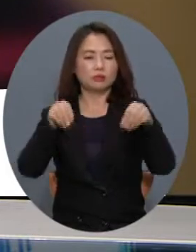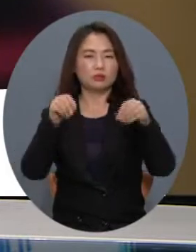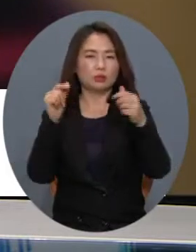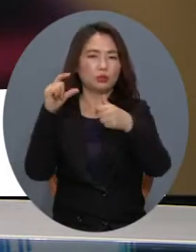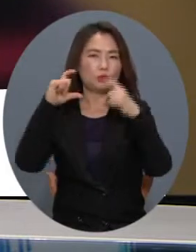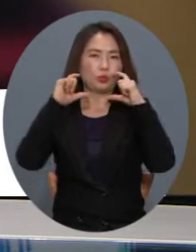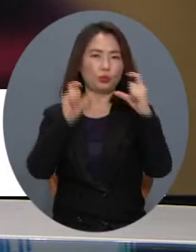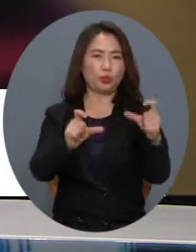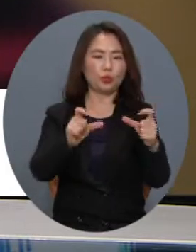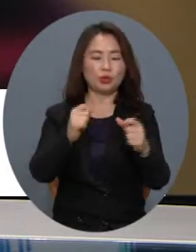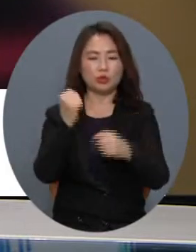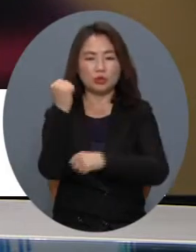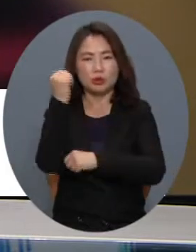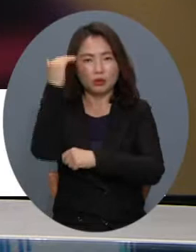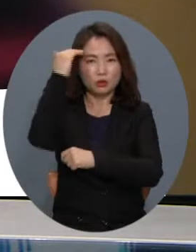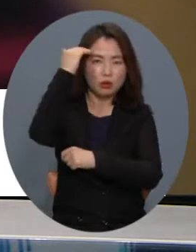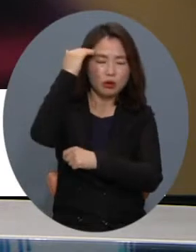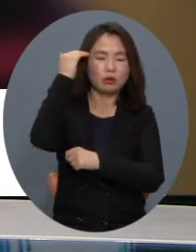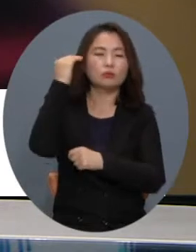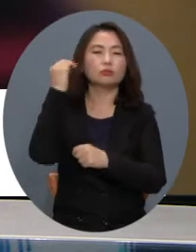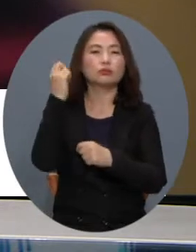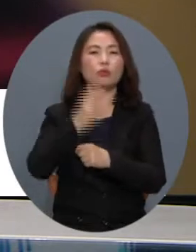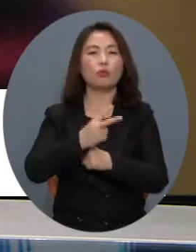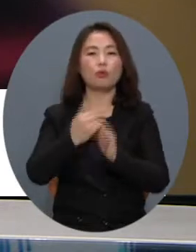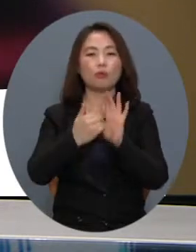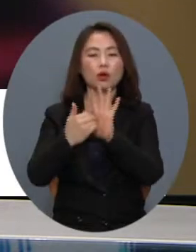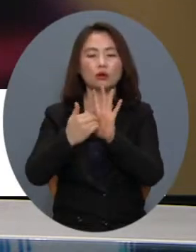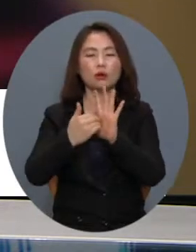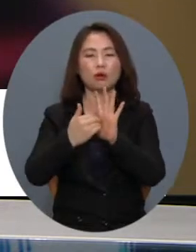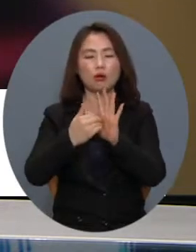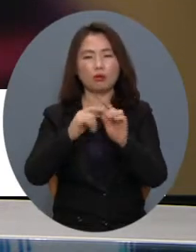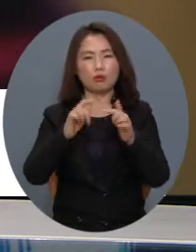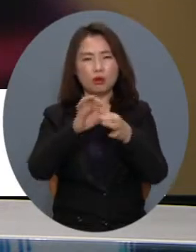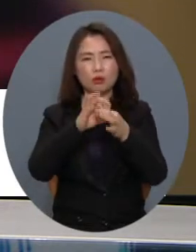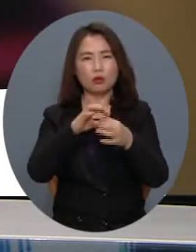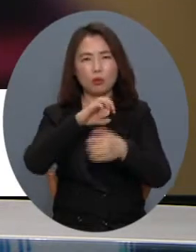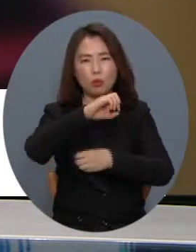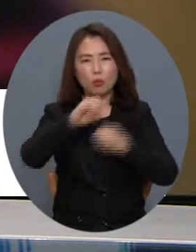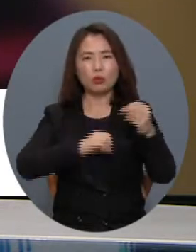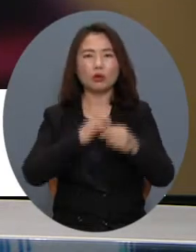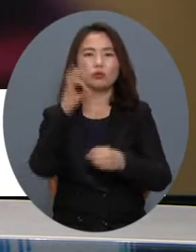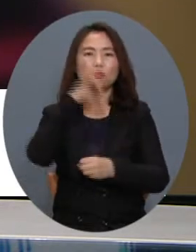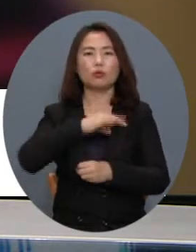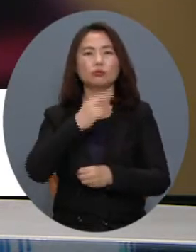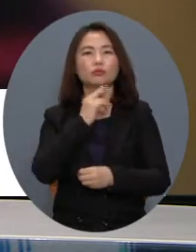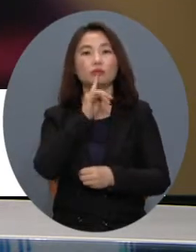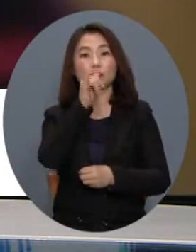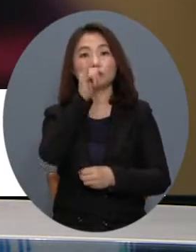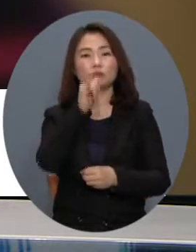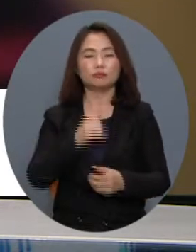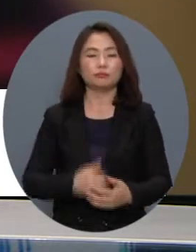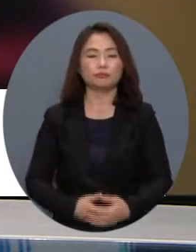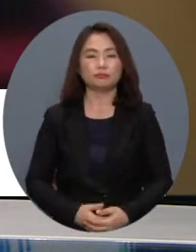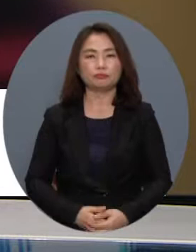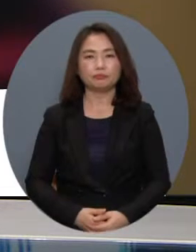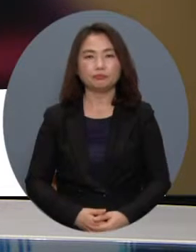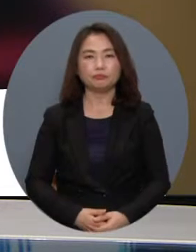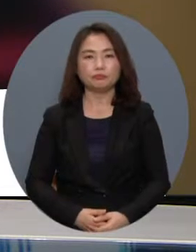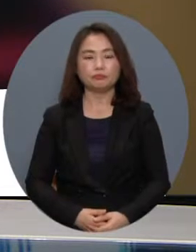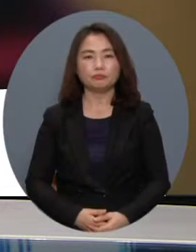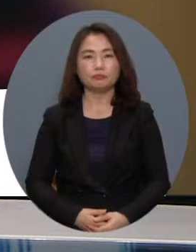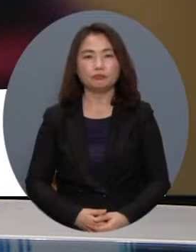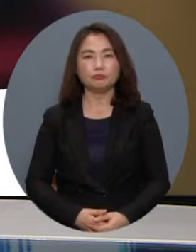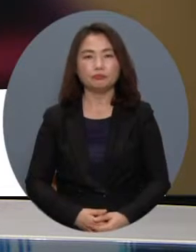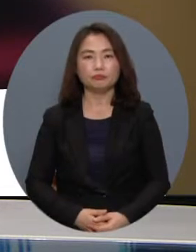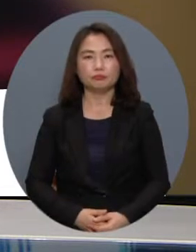통보했는데요. 기본권 침해는 물론이고 방역에도 오히려 악영향을 미칠 수 있다는 지적이 나오고 있습니다. 윤영균 기자가